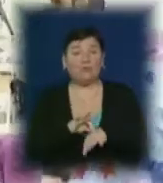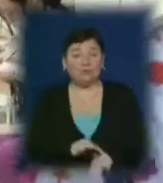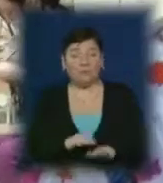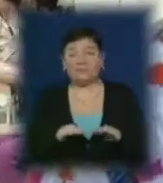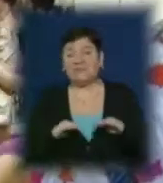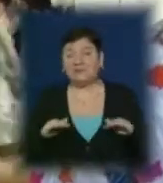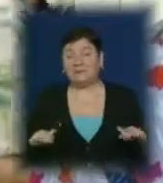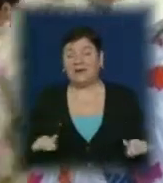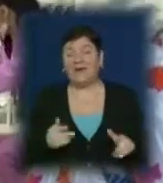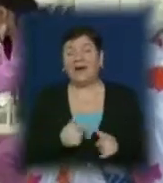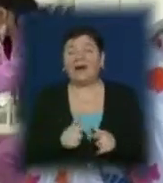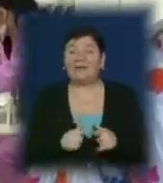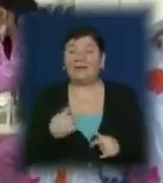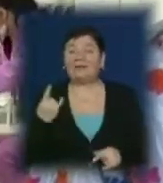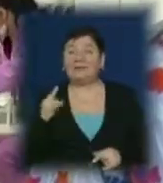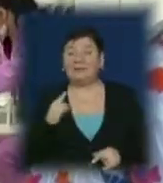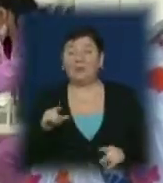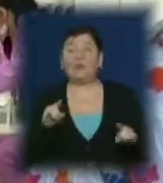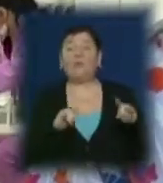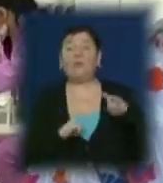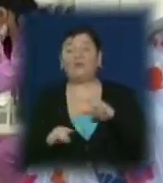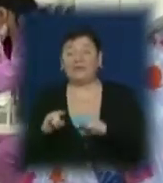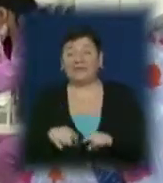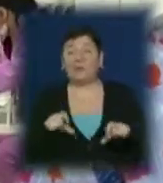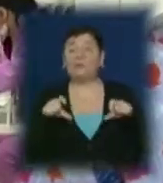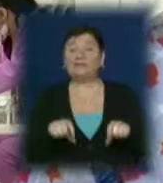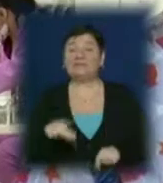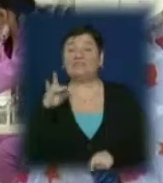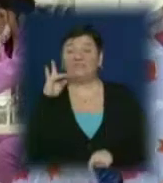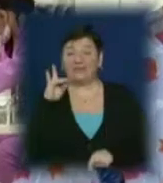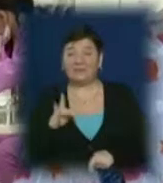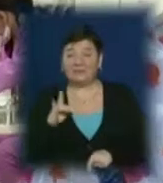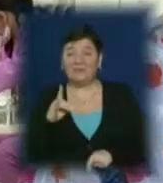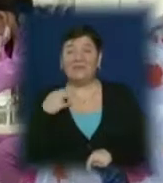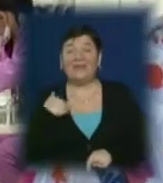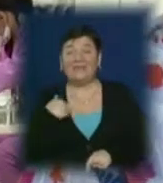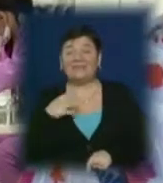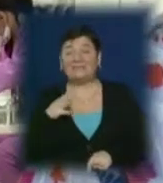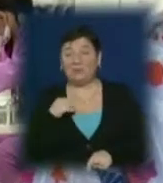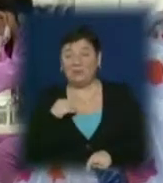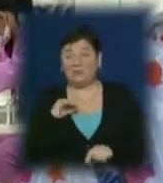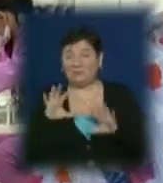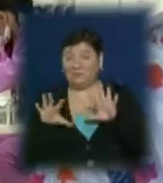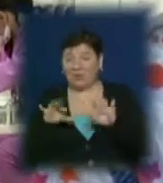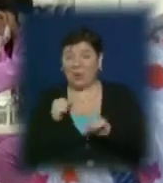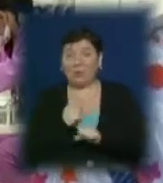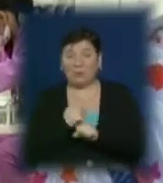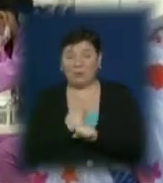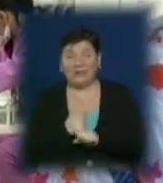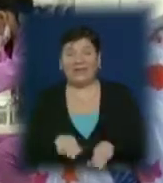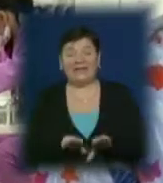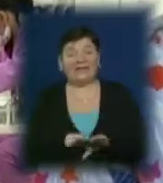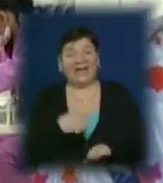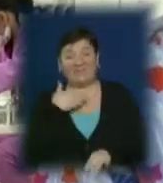дітьми. Найважче дитину уговорити, усадити в крісло, а свою маніпуляцію, роботу зробити – це вже не так